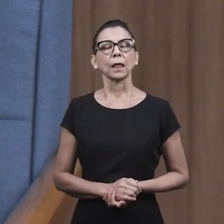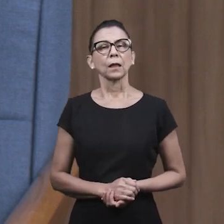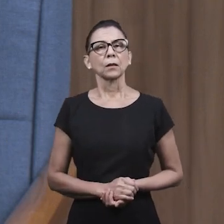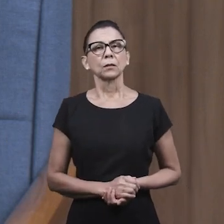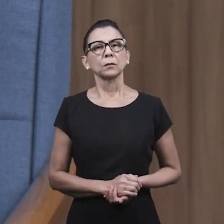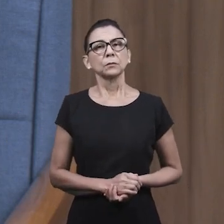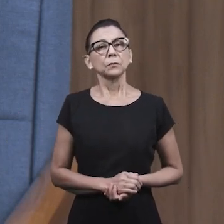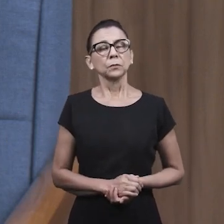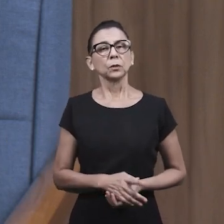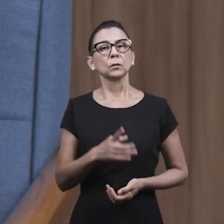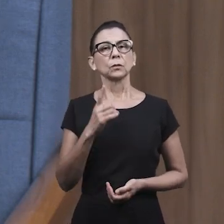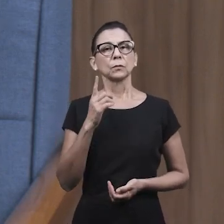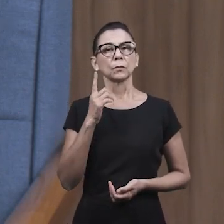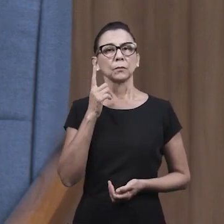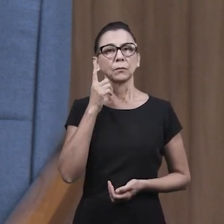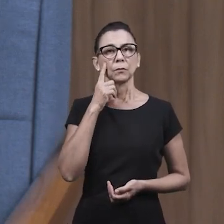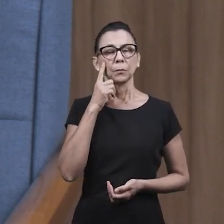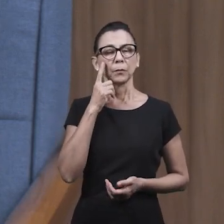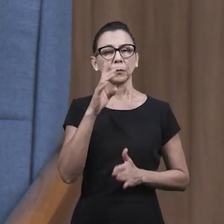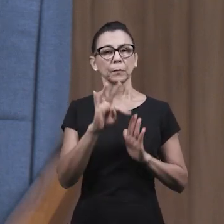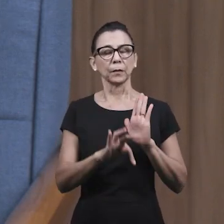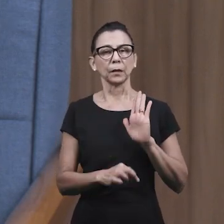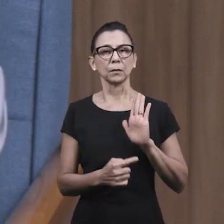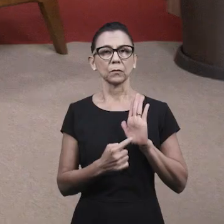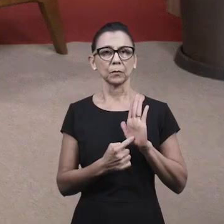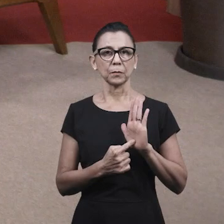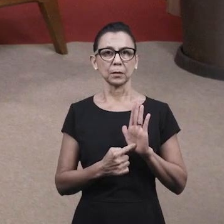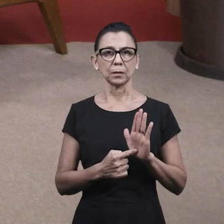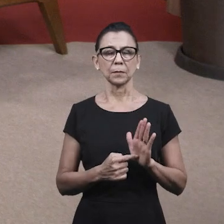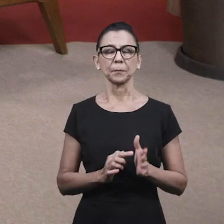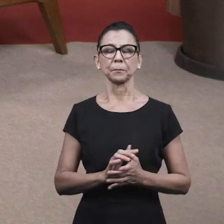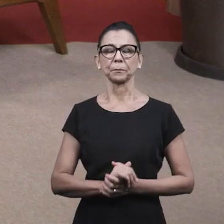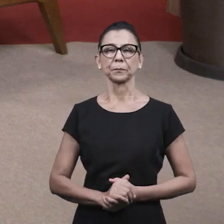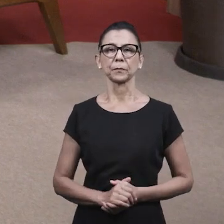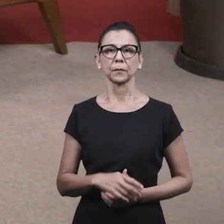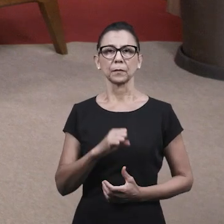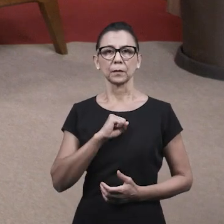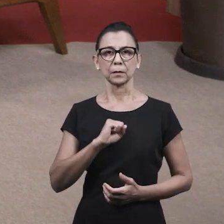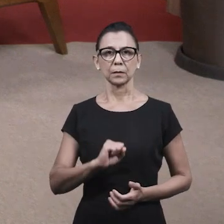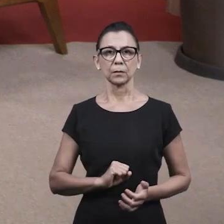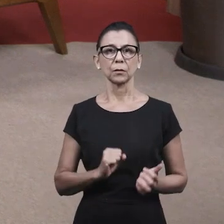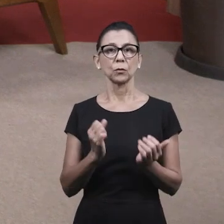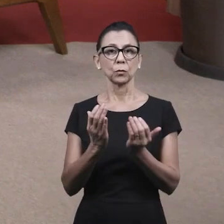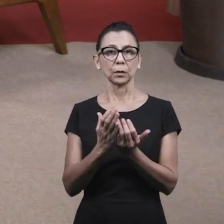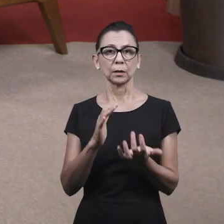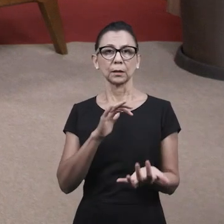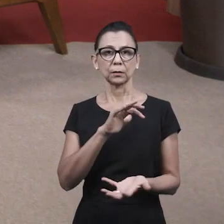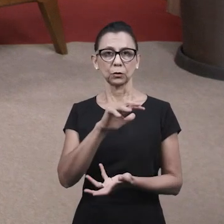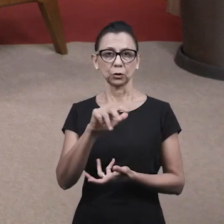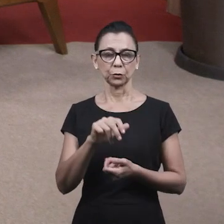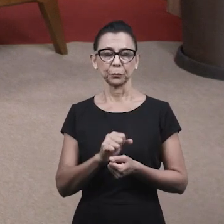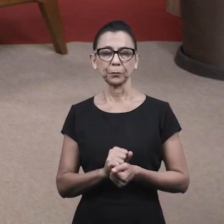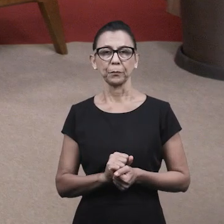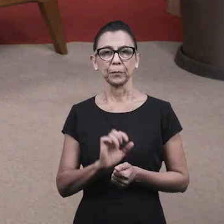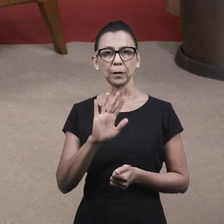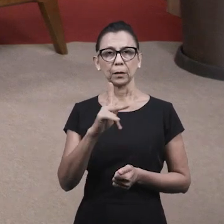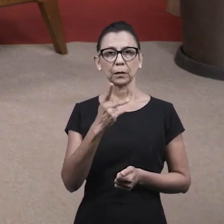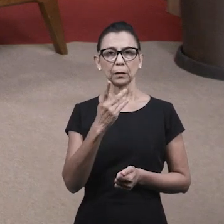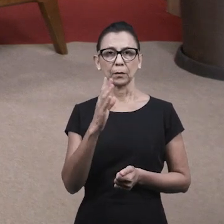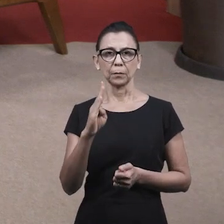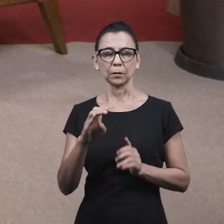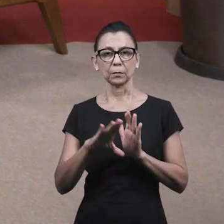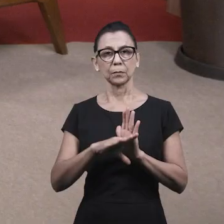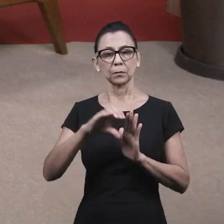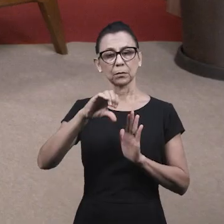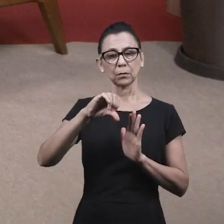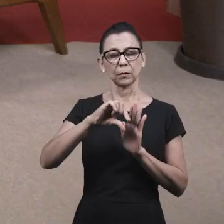ici, de Jésus comme le sacrificateur d'une nouvelle alliance. Donc nous allons lire un texte de la Bible. Nous allons lire le texte de la Bible qui se trouve dans